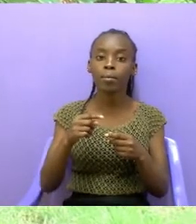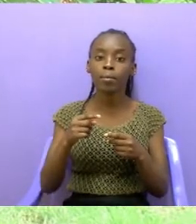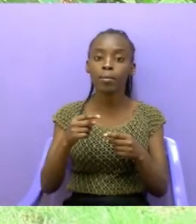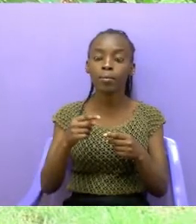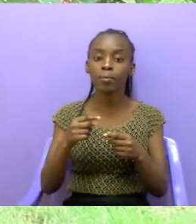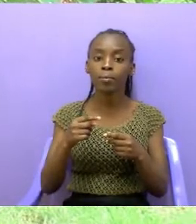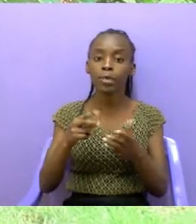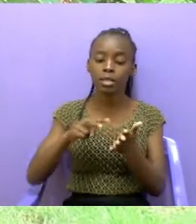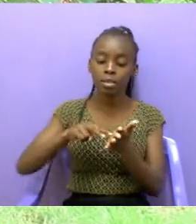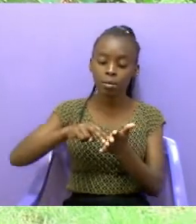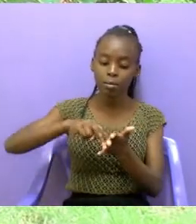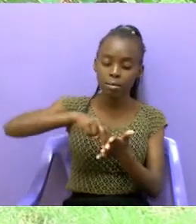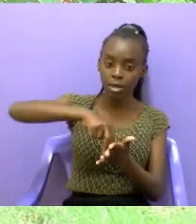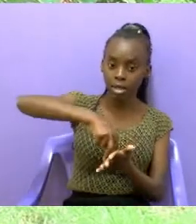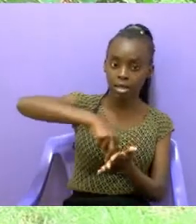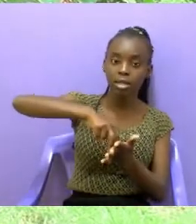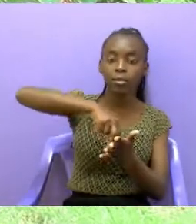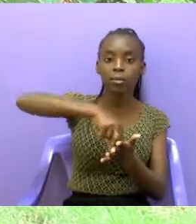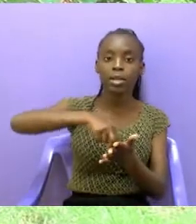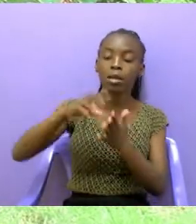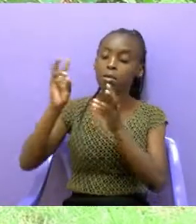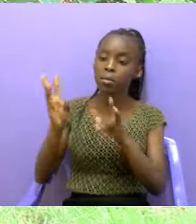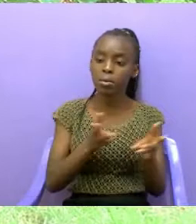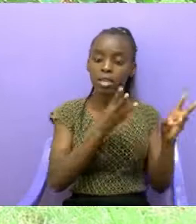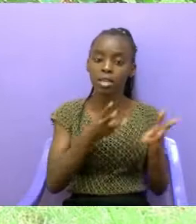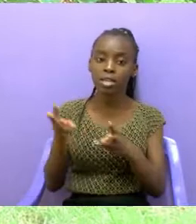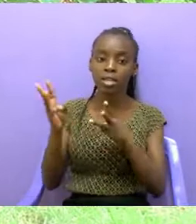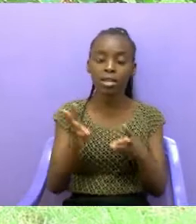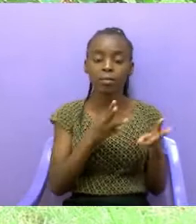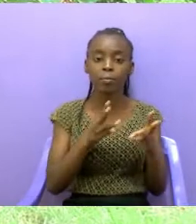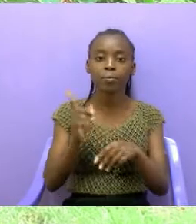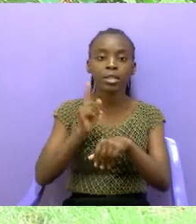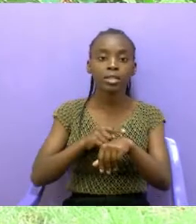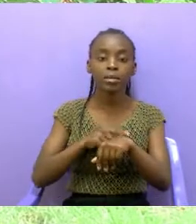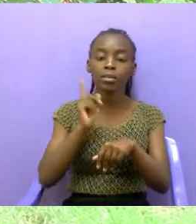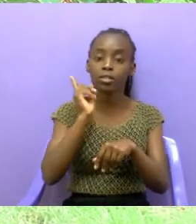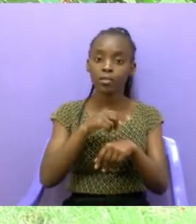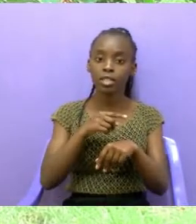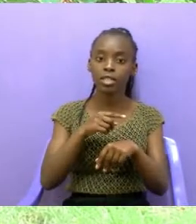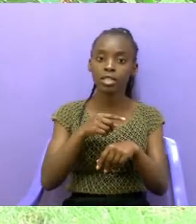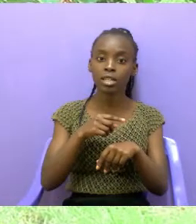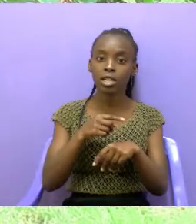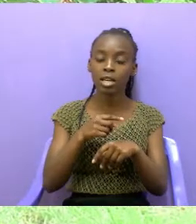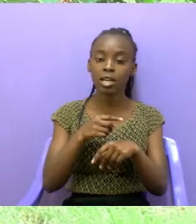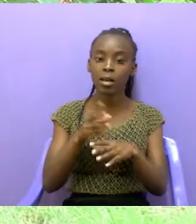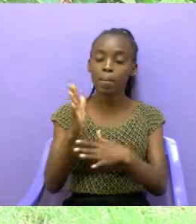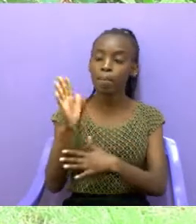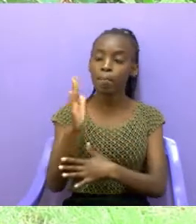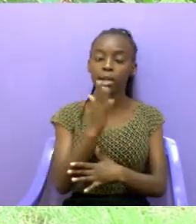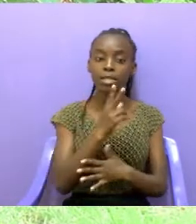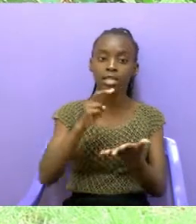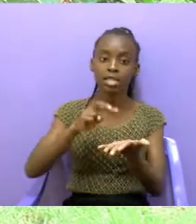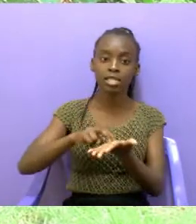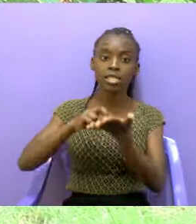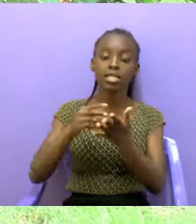Zinabend tu kidogo. Upepo unavuma, upepo ukiisha, zile mimea zinasimama tena. Nataka kuambia, hii ni kama